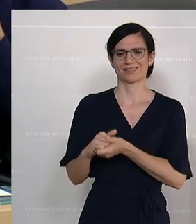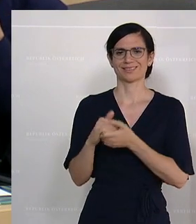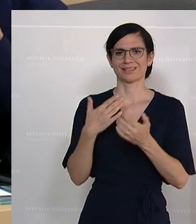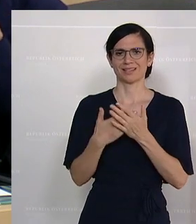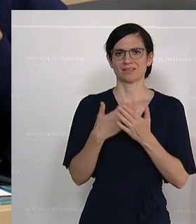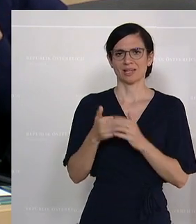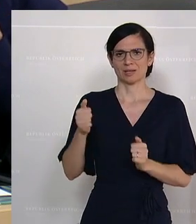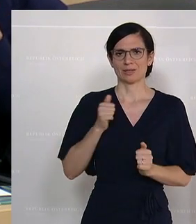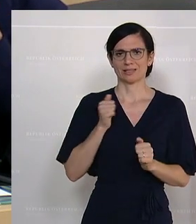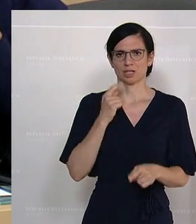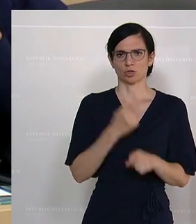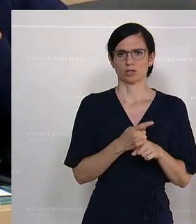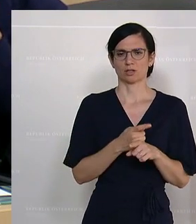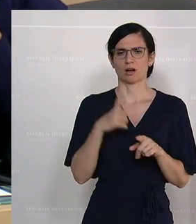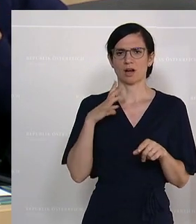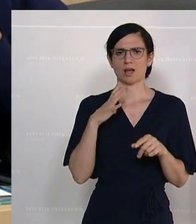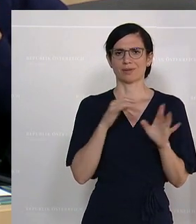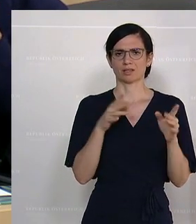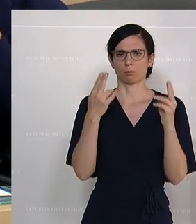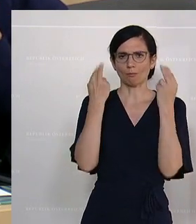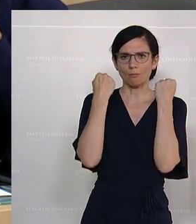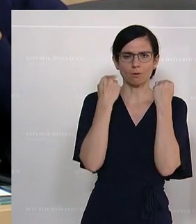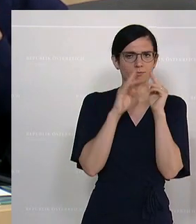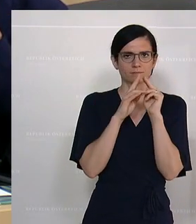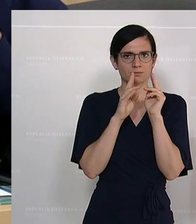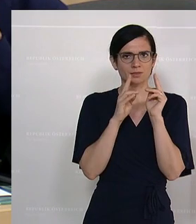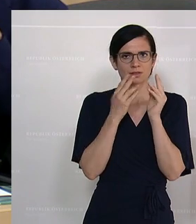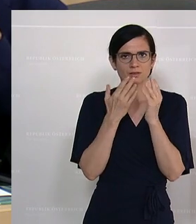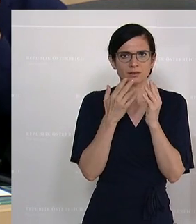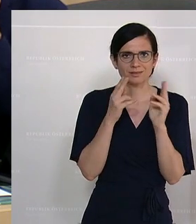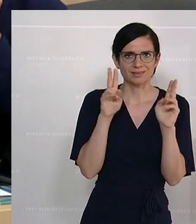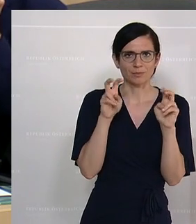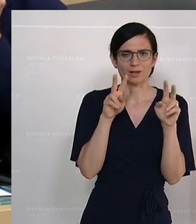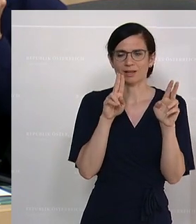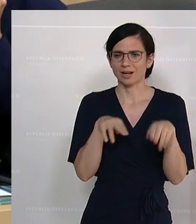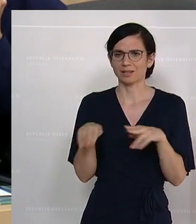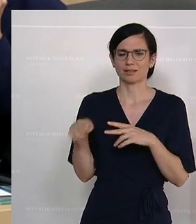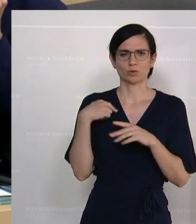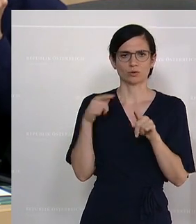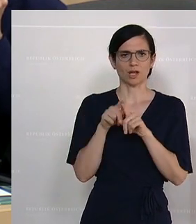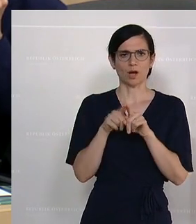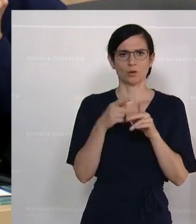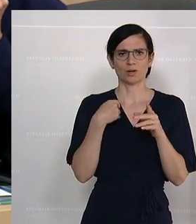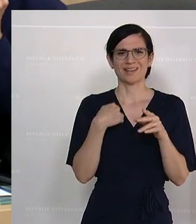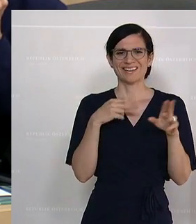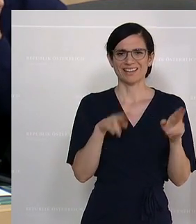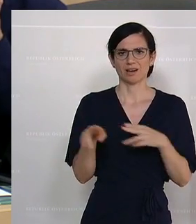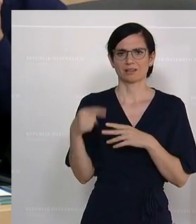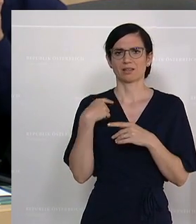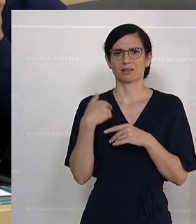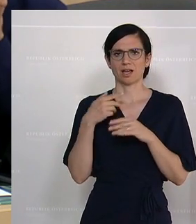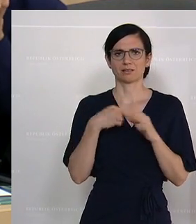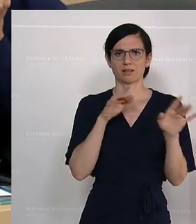militärisch neutraler weil wir ducken uns natürlich nicht weg wenn es darum geht recht und gerechtigkeit für recht und gerechtigkeit unsere stimme zu